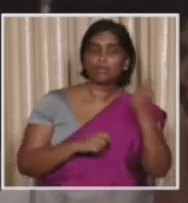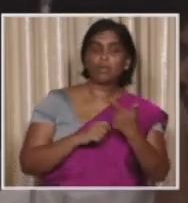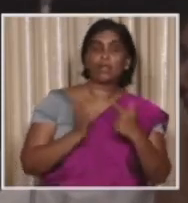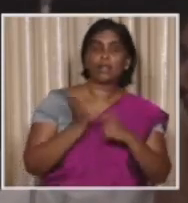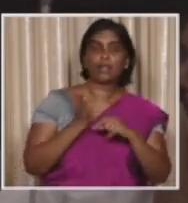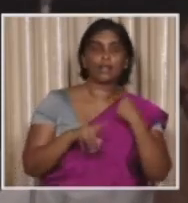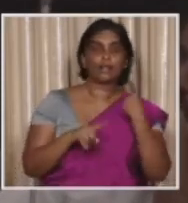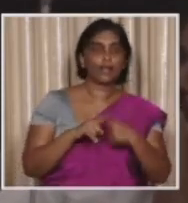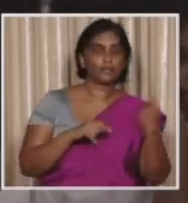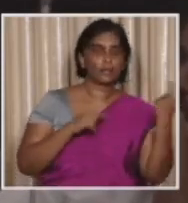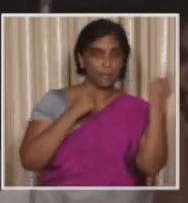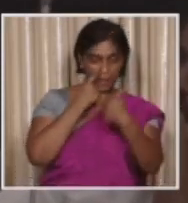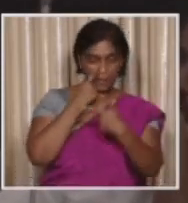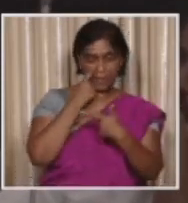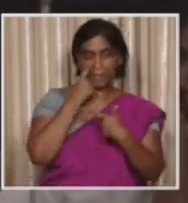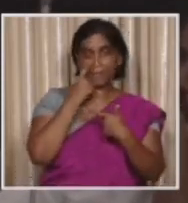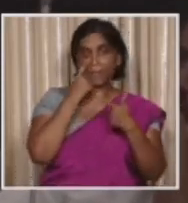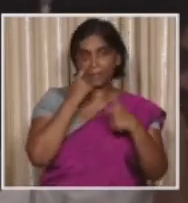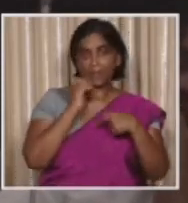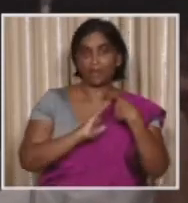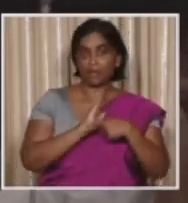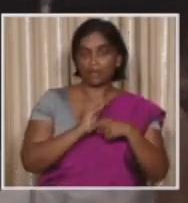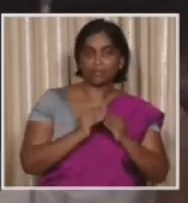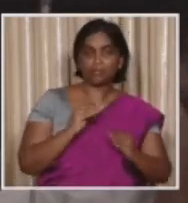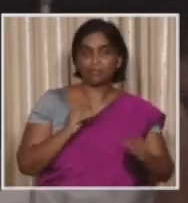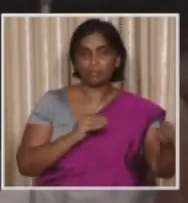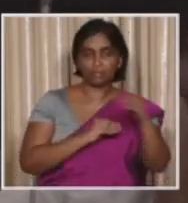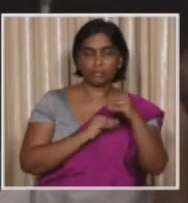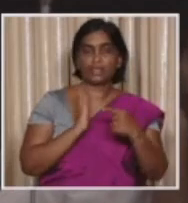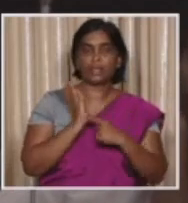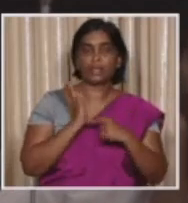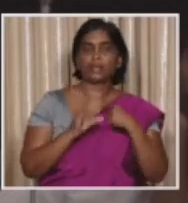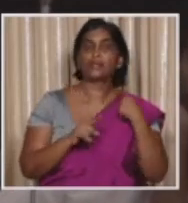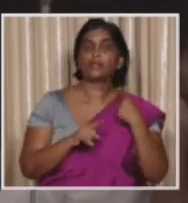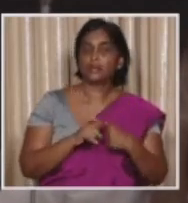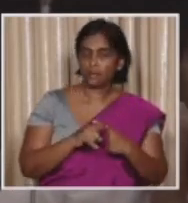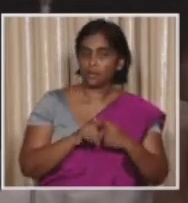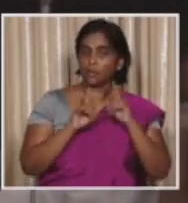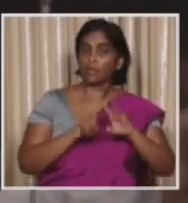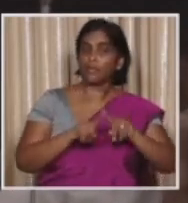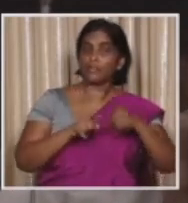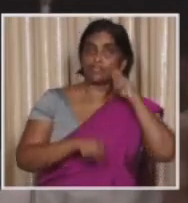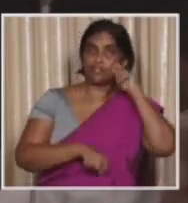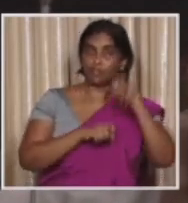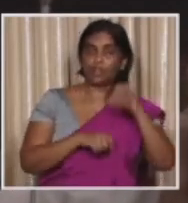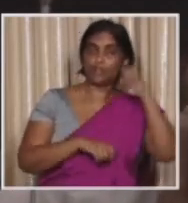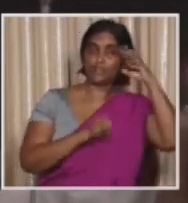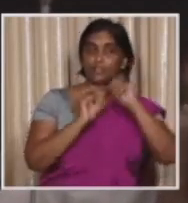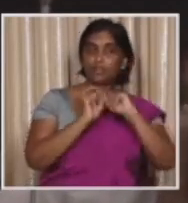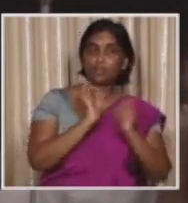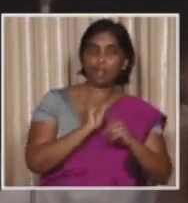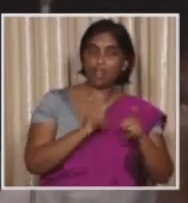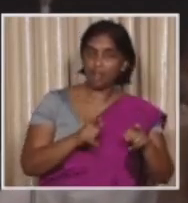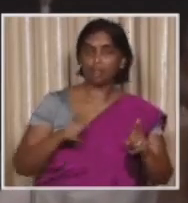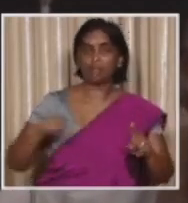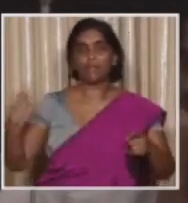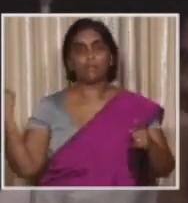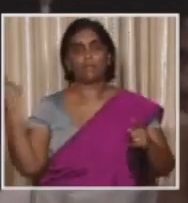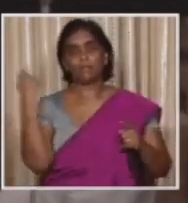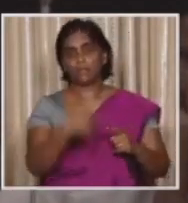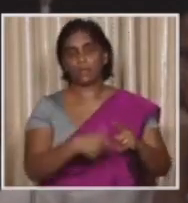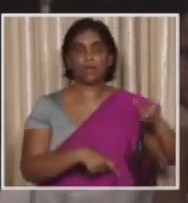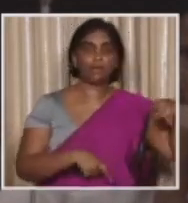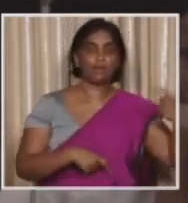බදු වලින් ගෙව්වේ. මේ රටේ වක්‍ර බදු වලින් තමයි වෙනත් පුද්ගලයන්ගේ විදුලි බිල වෙන පුද්ගලෙක් ගෙවනවා.